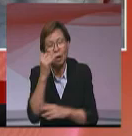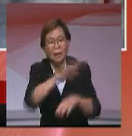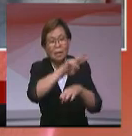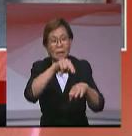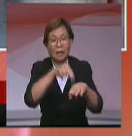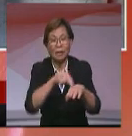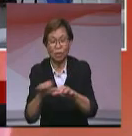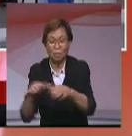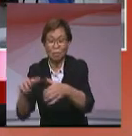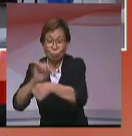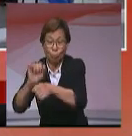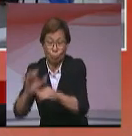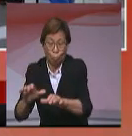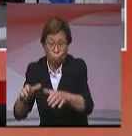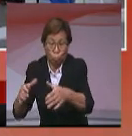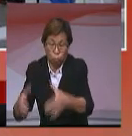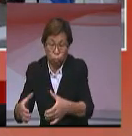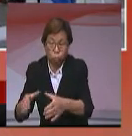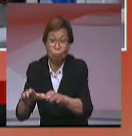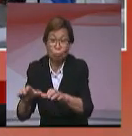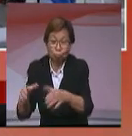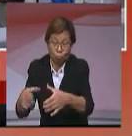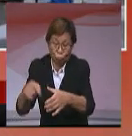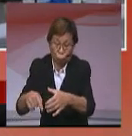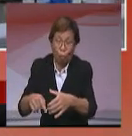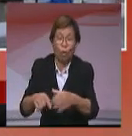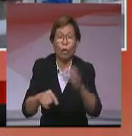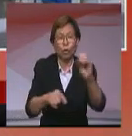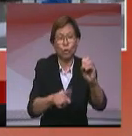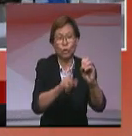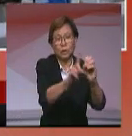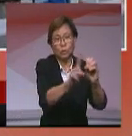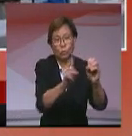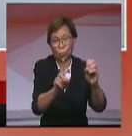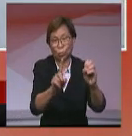National Task Force di talian